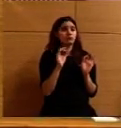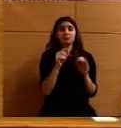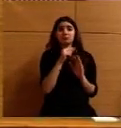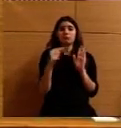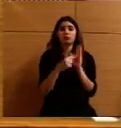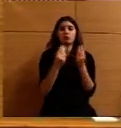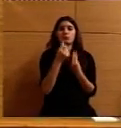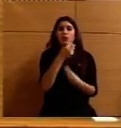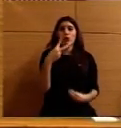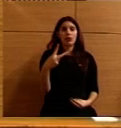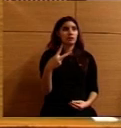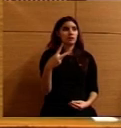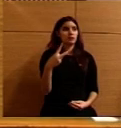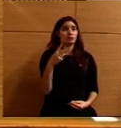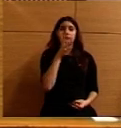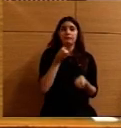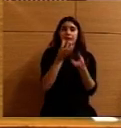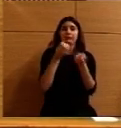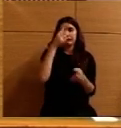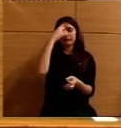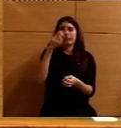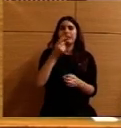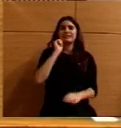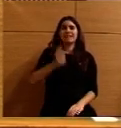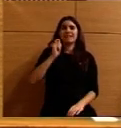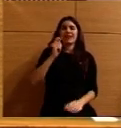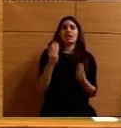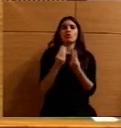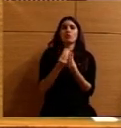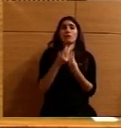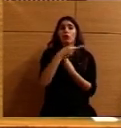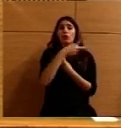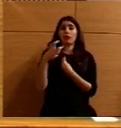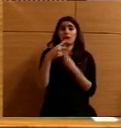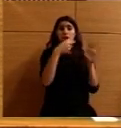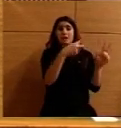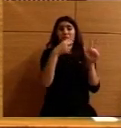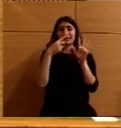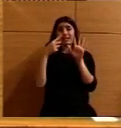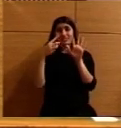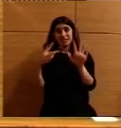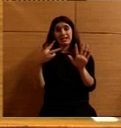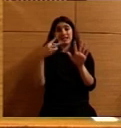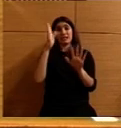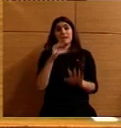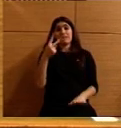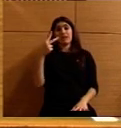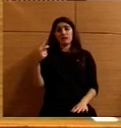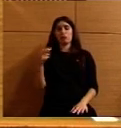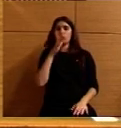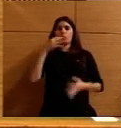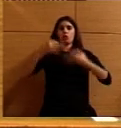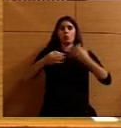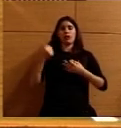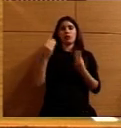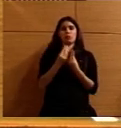Punt número 12. Donar compte de la sentència número 267-21 dictada pel jutjat contenciós administratiu número